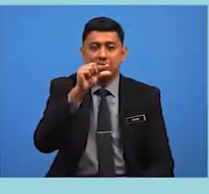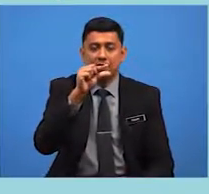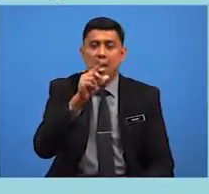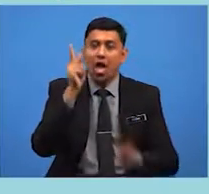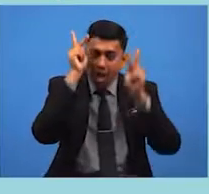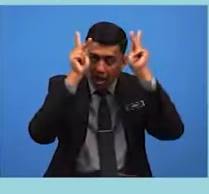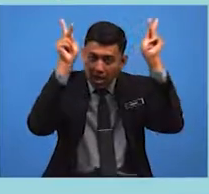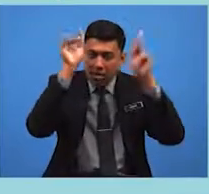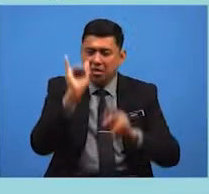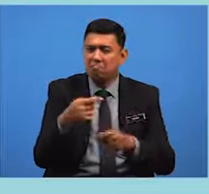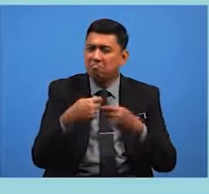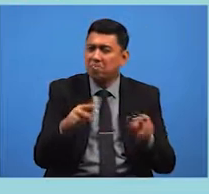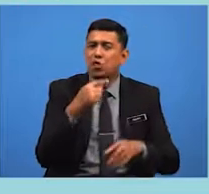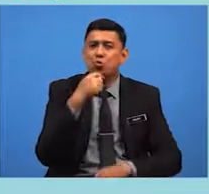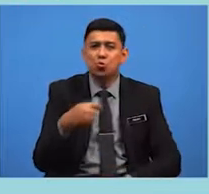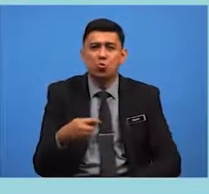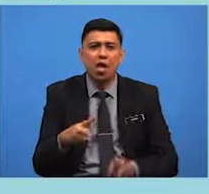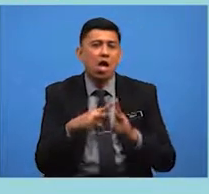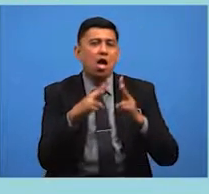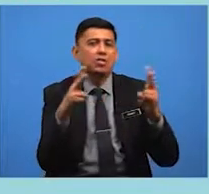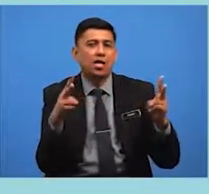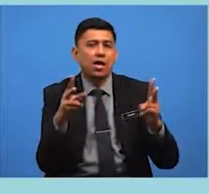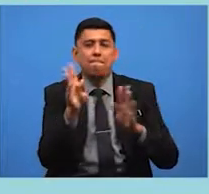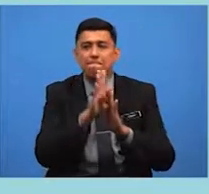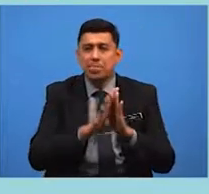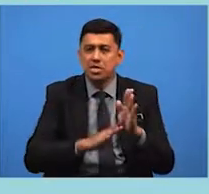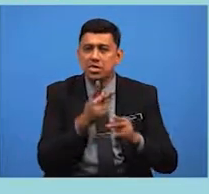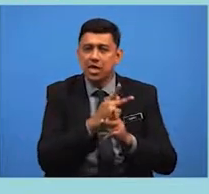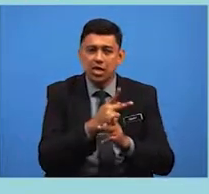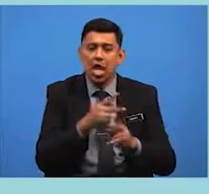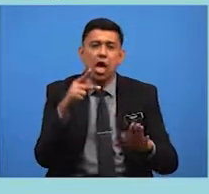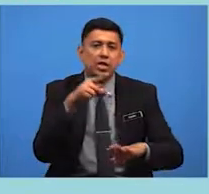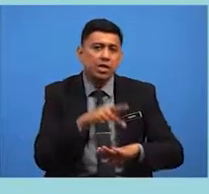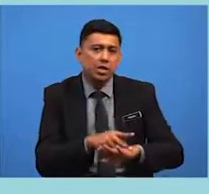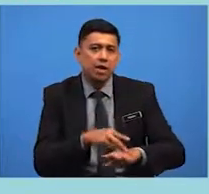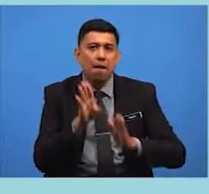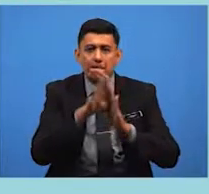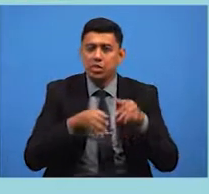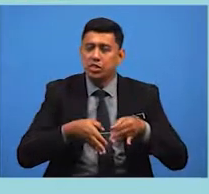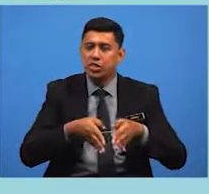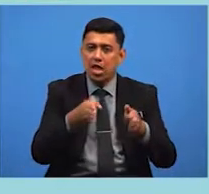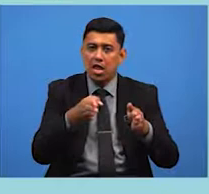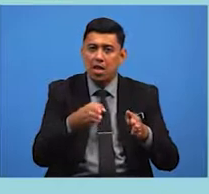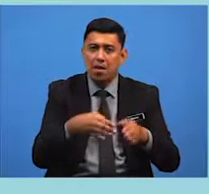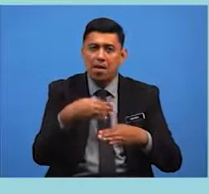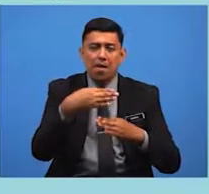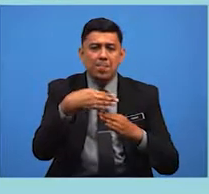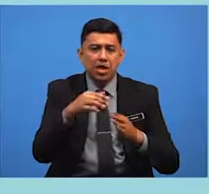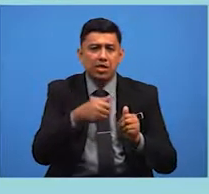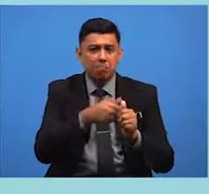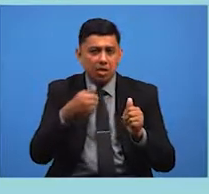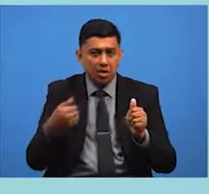yang telah tua ini sangat berhati-hati ketika berjalan bagi mengelak